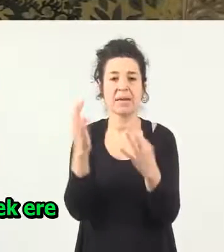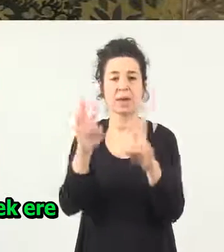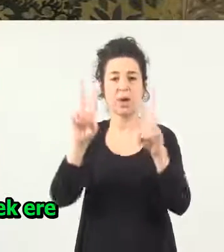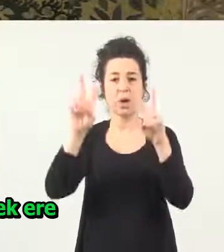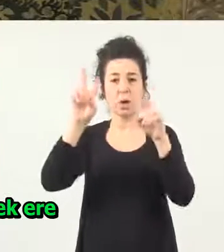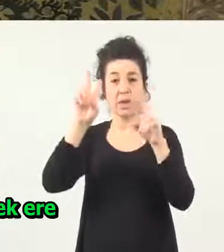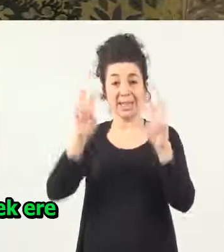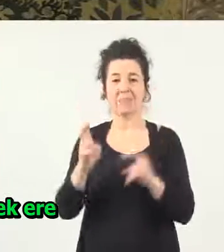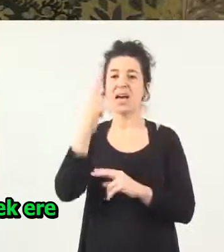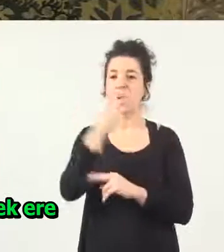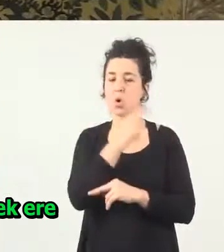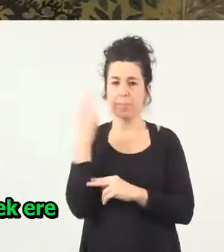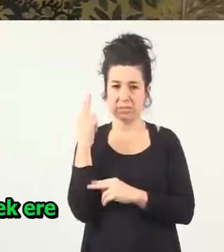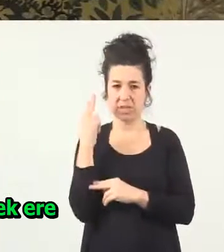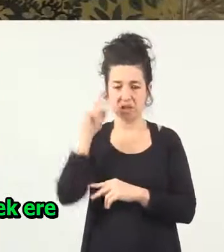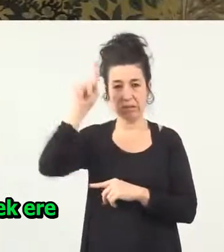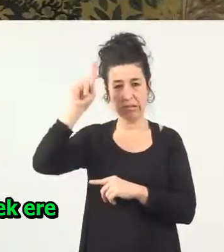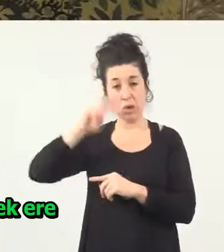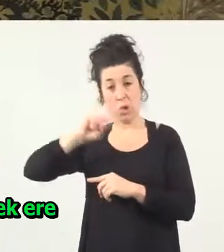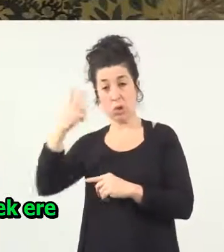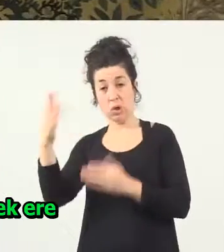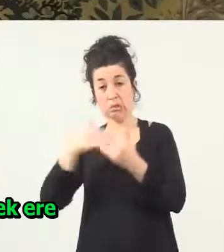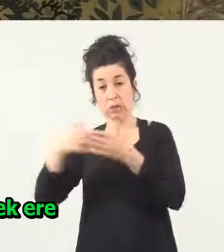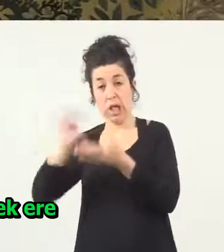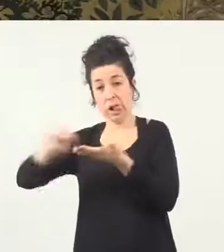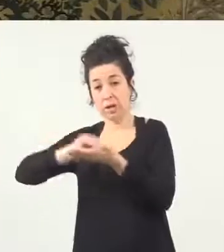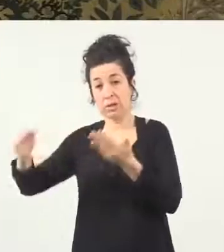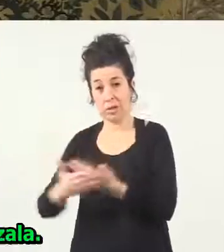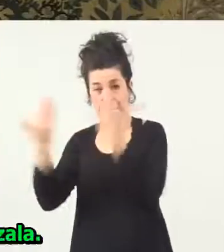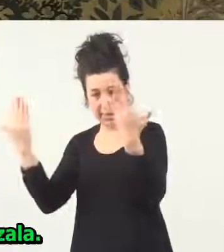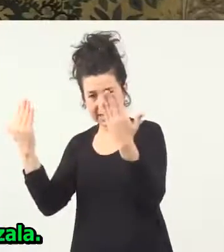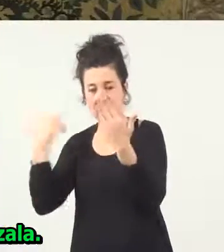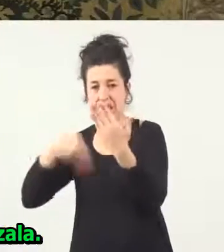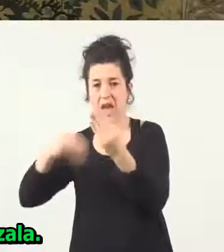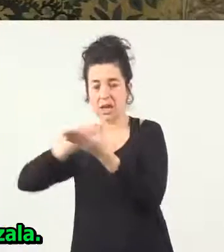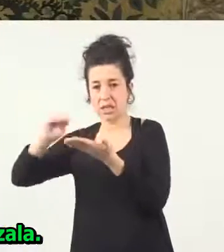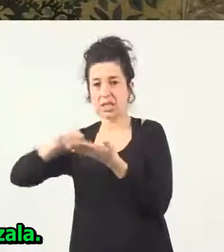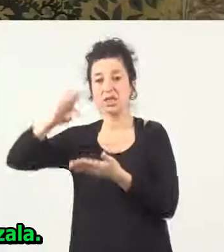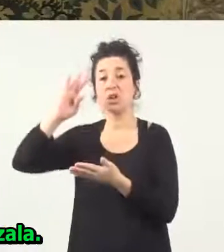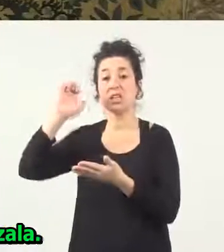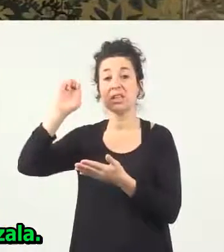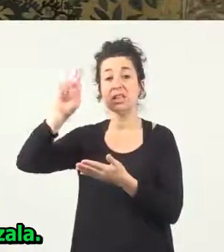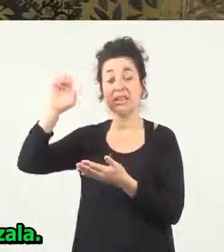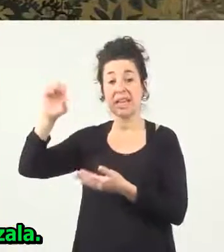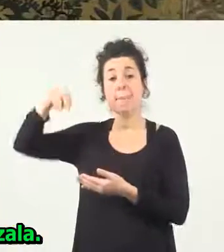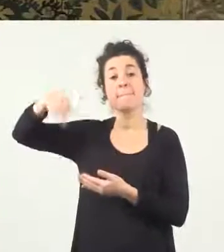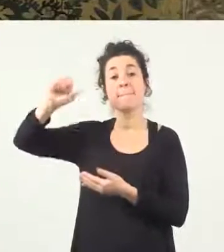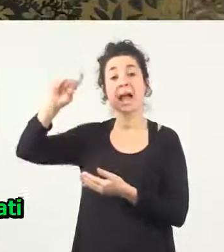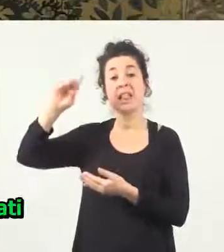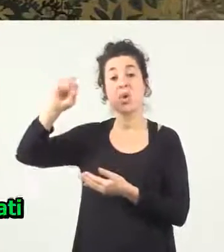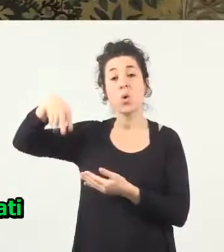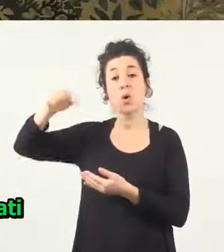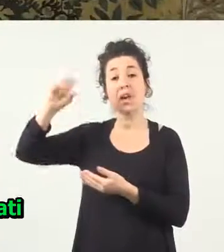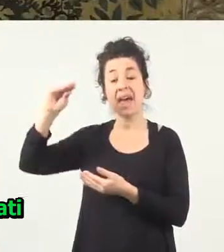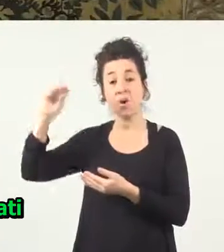dute, adibidez, Tere Maldonadok eta Miren Arangurenek idatzi dute honetaz, ez da, prentxan. Karo, kompromisoa ez da ulertzen lehen bezala, ez da?